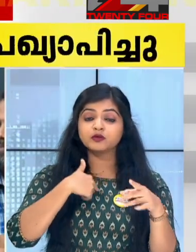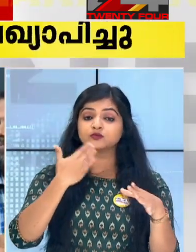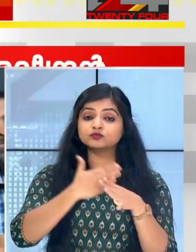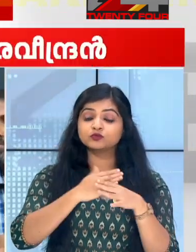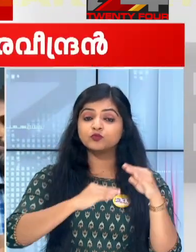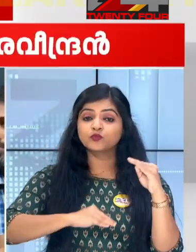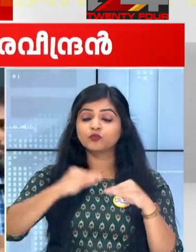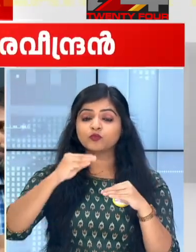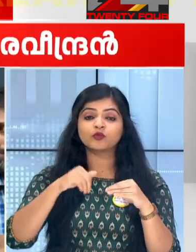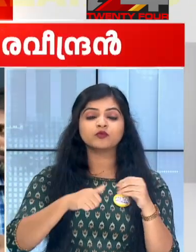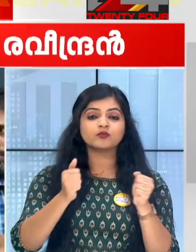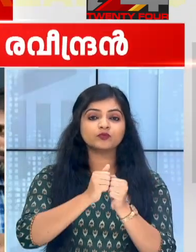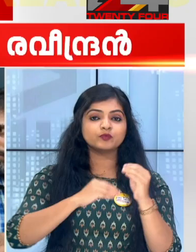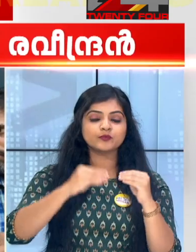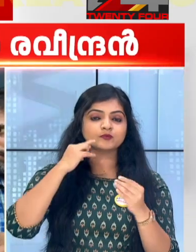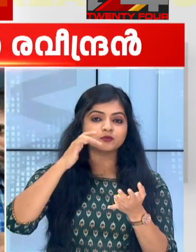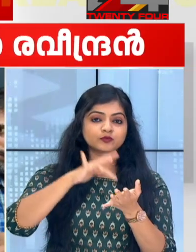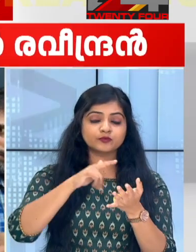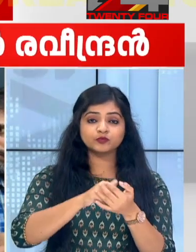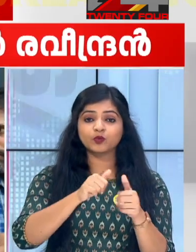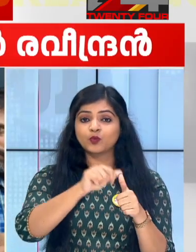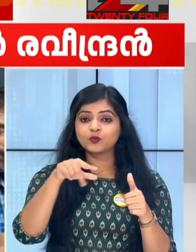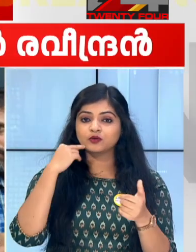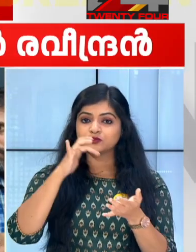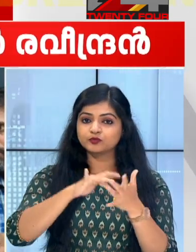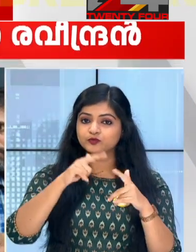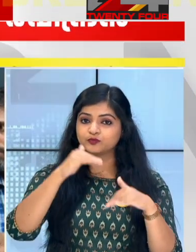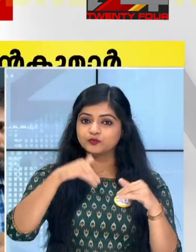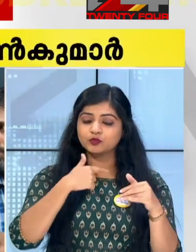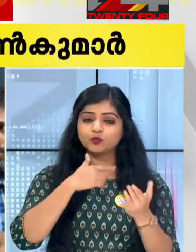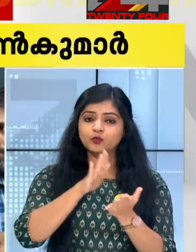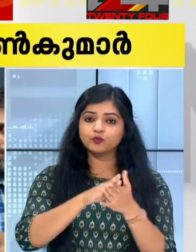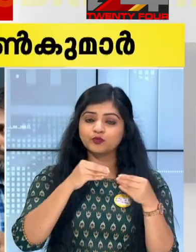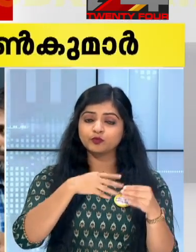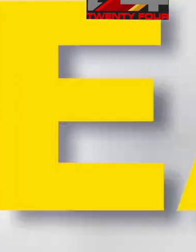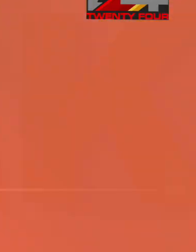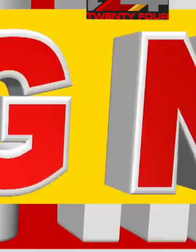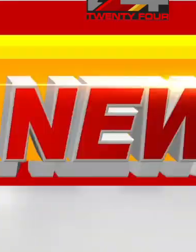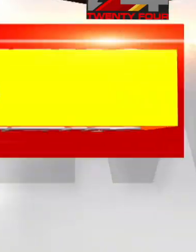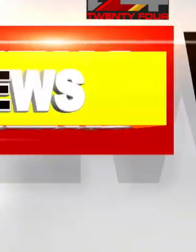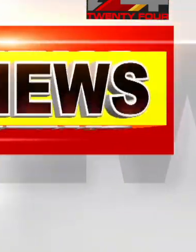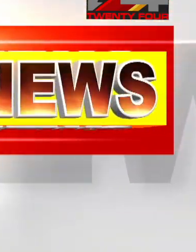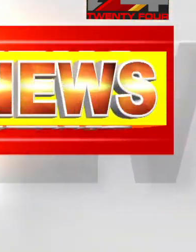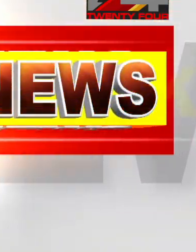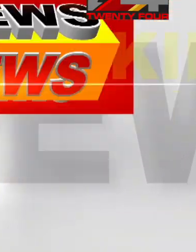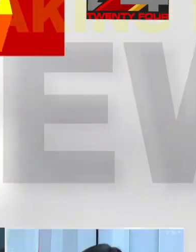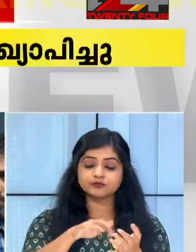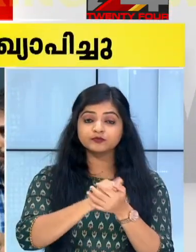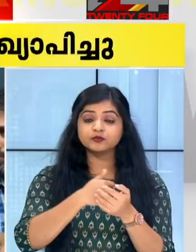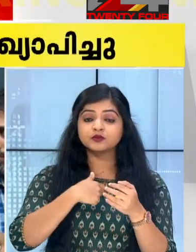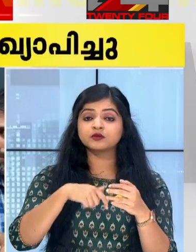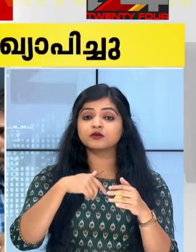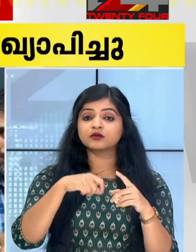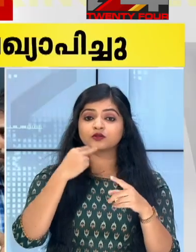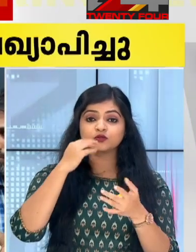ഇവിടുത്തെ എല്ലാ വോട്ടർമാർക്കും ഞാൻ ഒന്നുകൂടി ഉറപ്പ് കൊടുക്കുന്നു. അവരെ കൂടെ അവരിൽ ഒരാളായി ഞാനുമുണ്ടാകും. നമ്മുടെ നാട്ടിൻ്റെ നന്മയ്ക്ക്